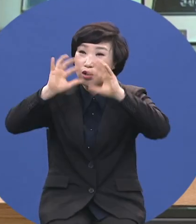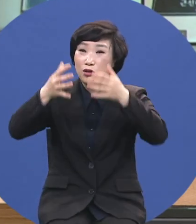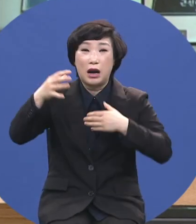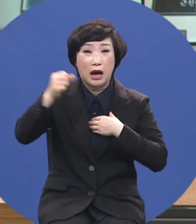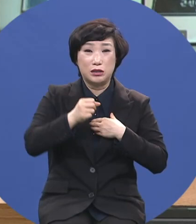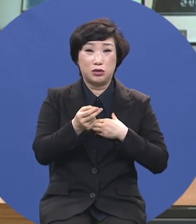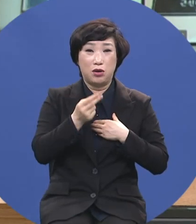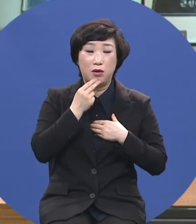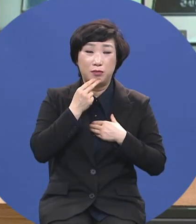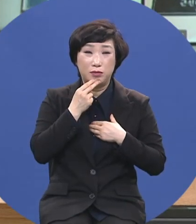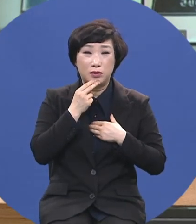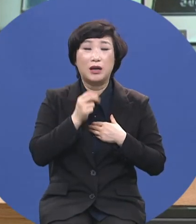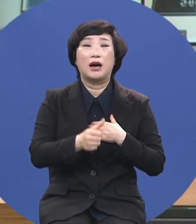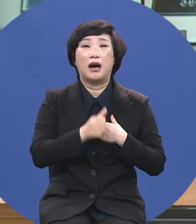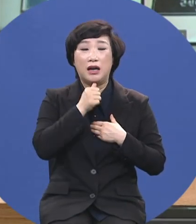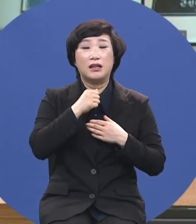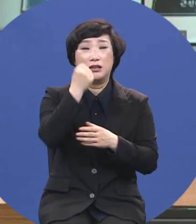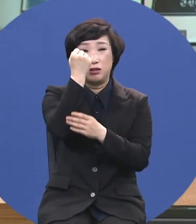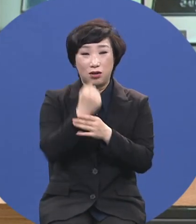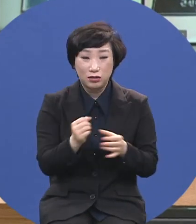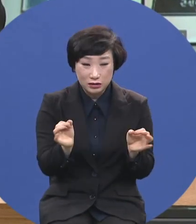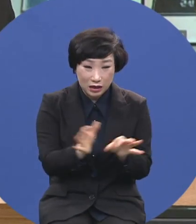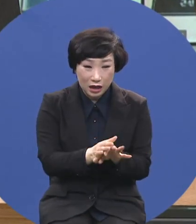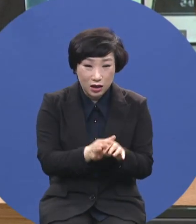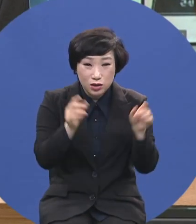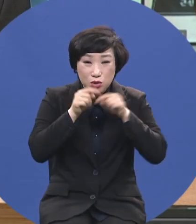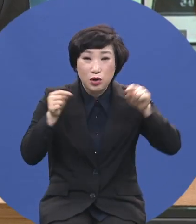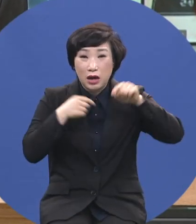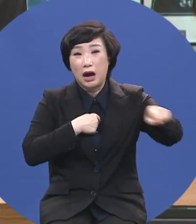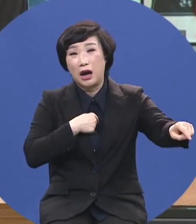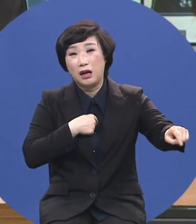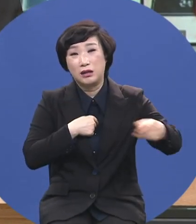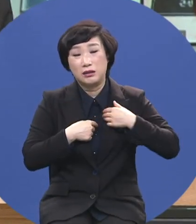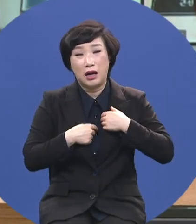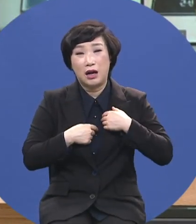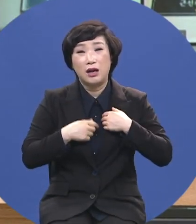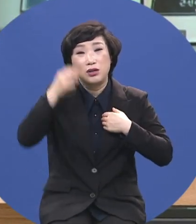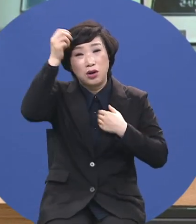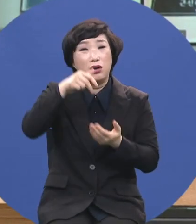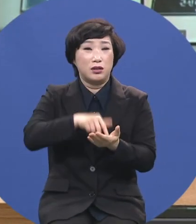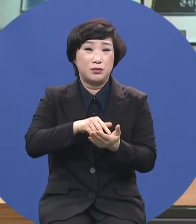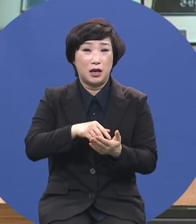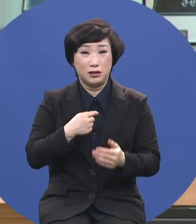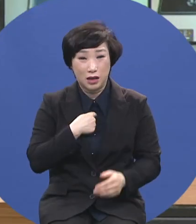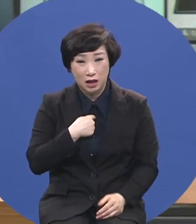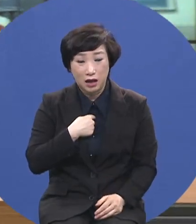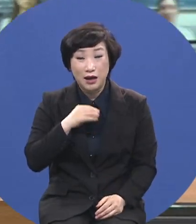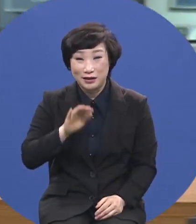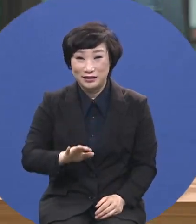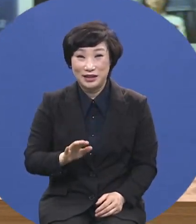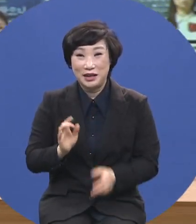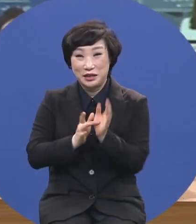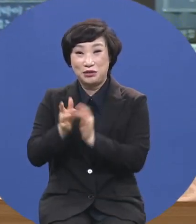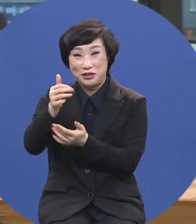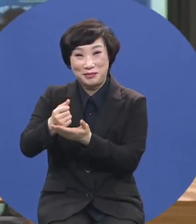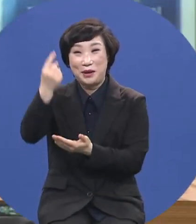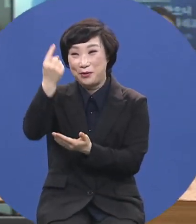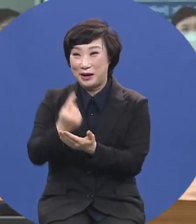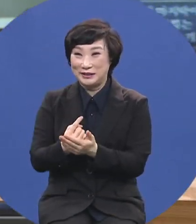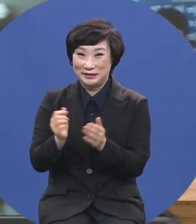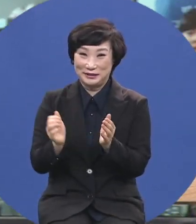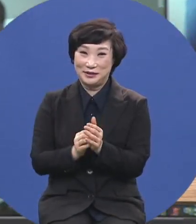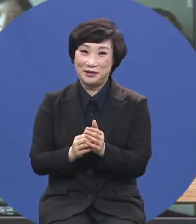이미 가난하여 썩어 없어져 지옥밖에 갈 곳이 없는 자들입니다. 그런데 예수께서